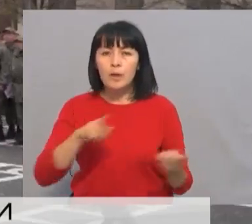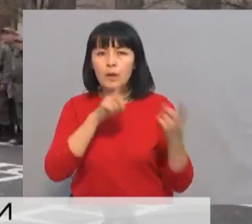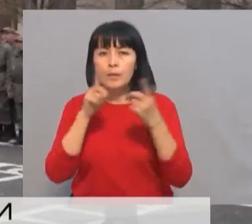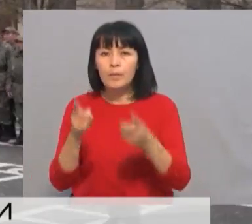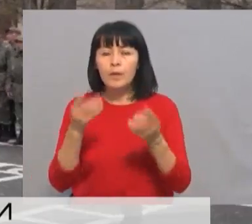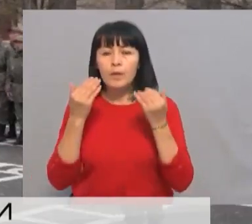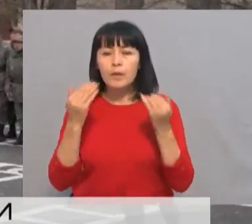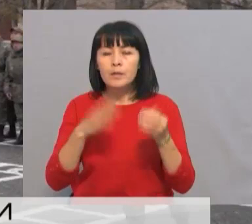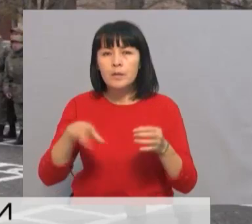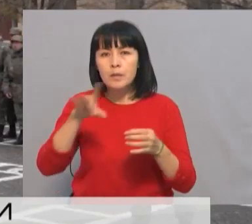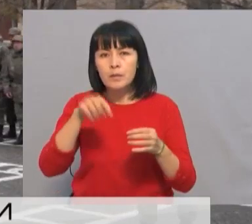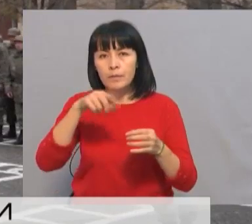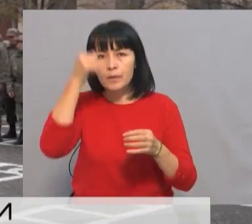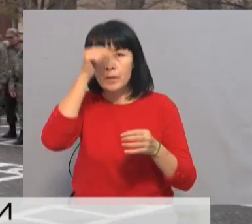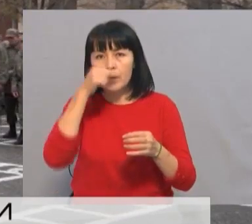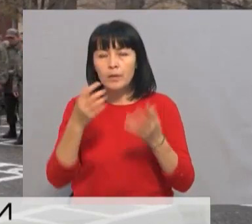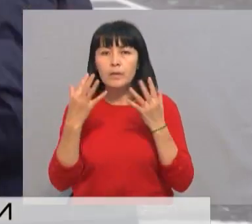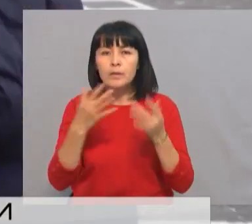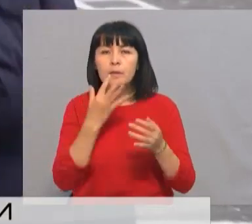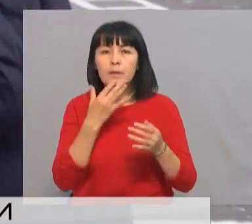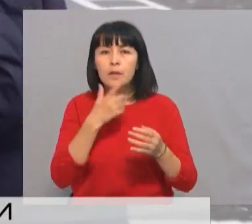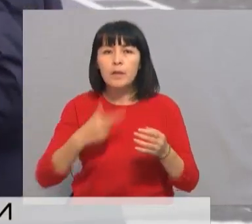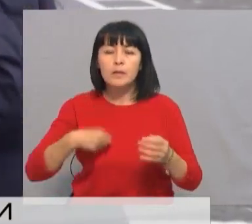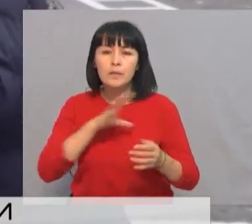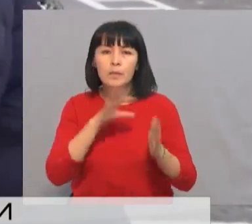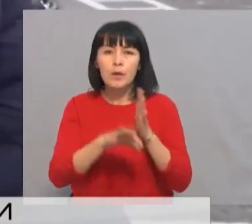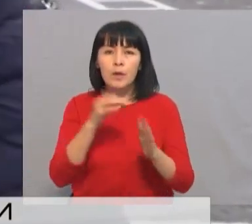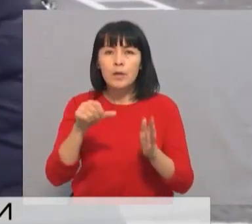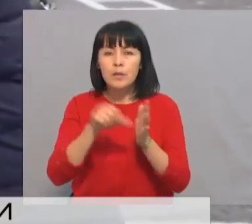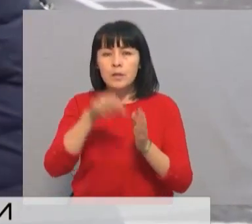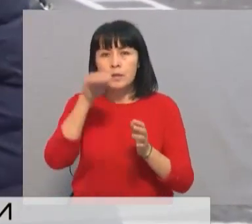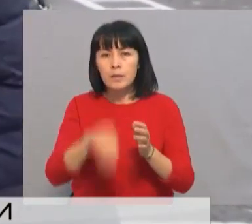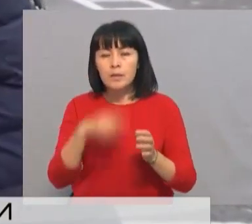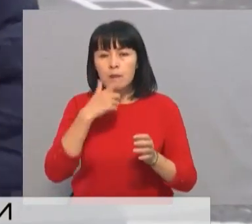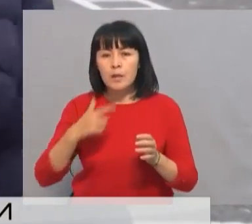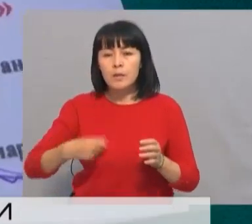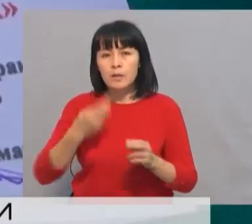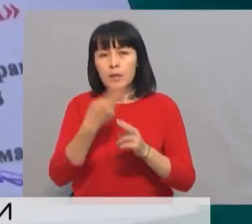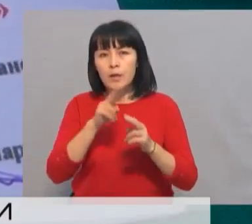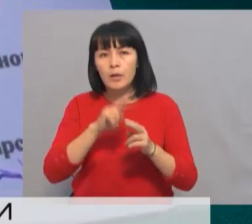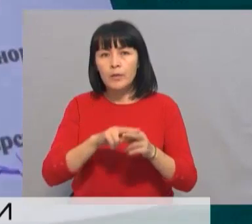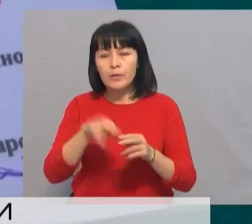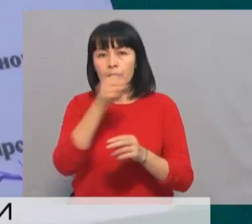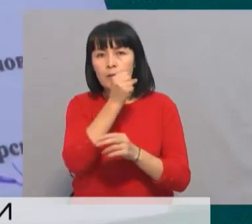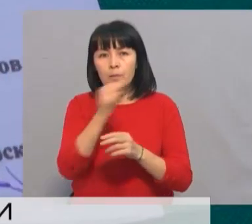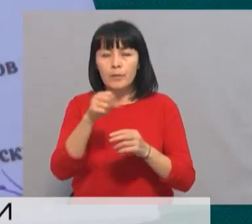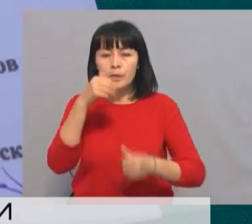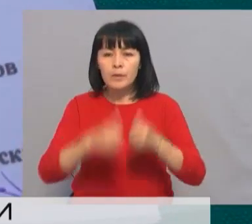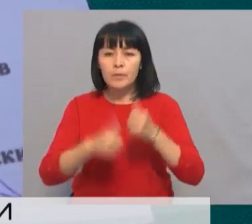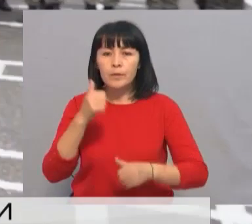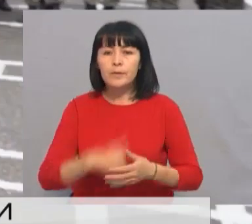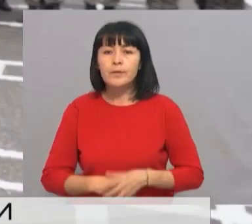военную службу. По республике в этом году из числа Национальной гвардии было отобрано более 6 тысяч солдат, которые стали победителями конкурса.